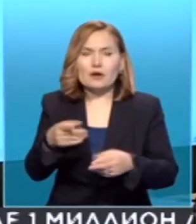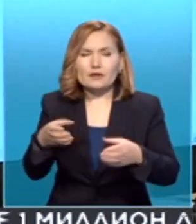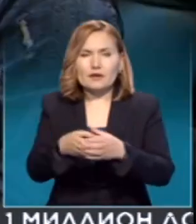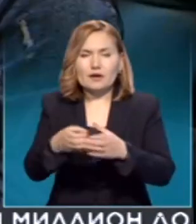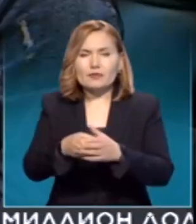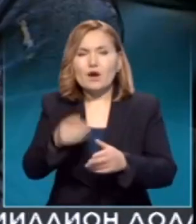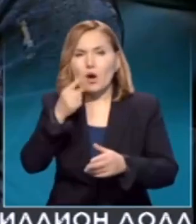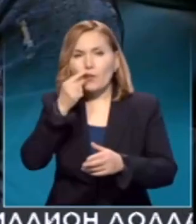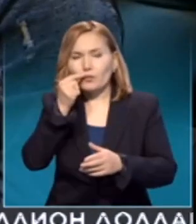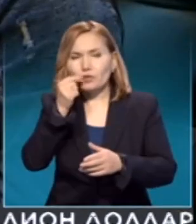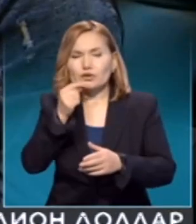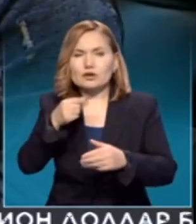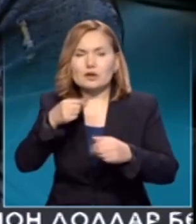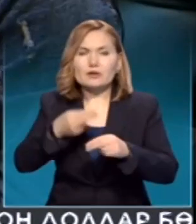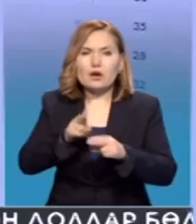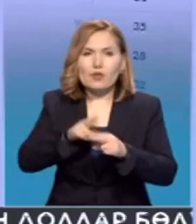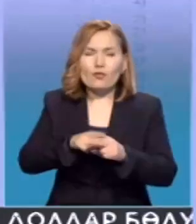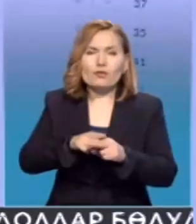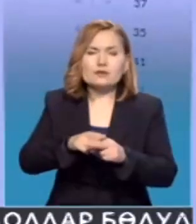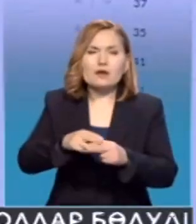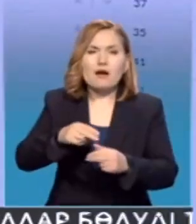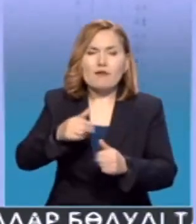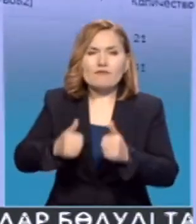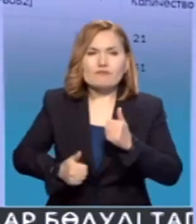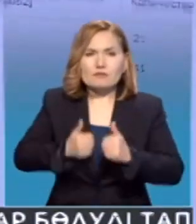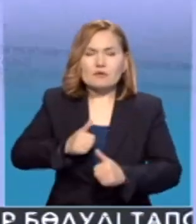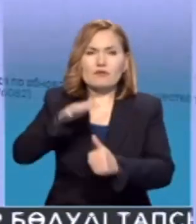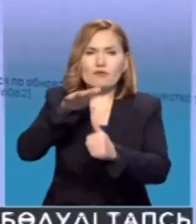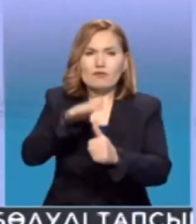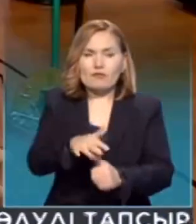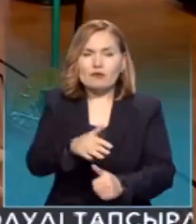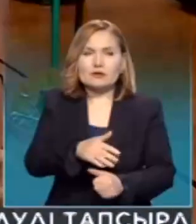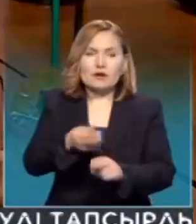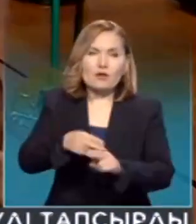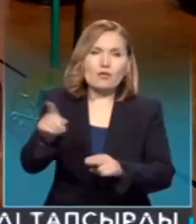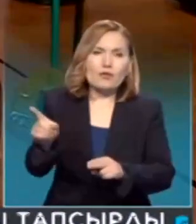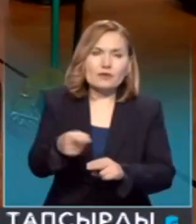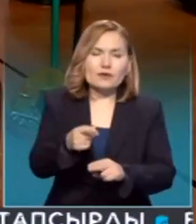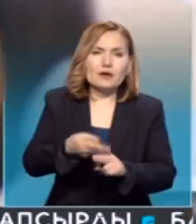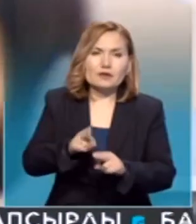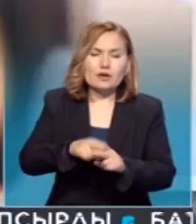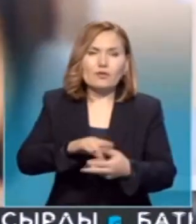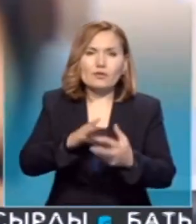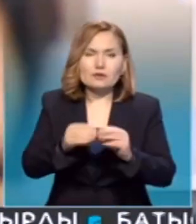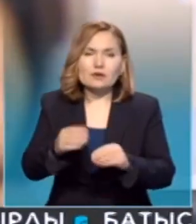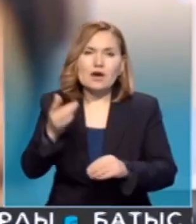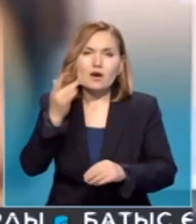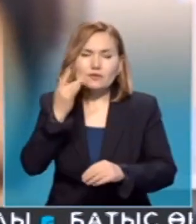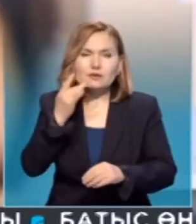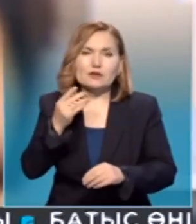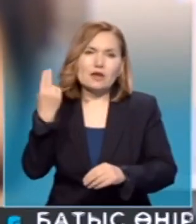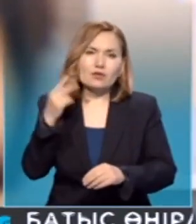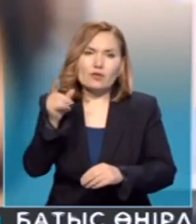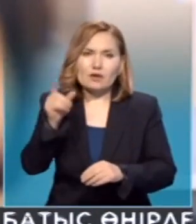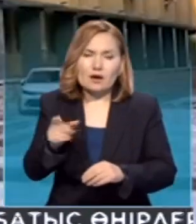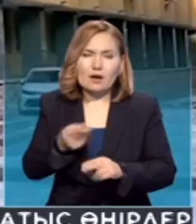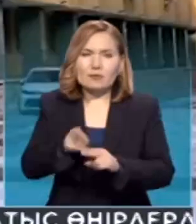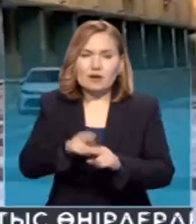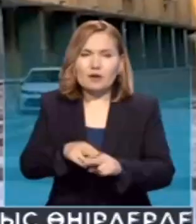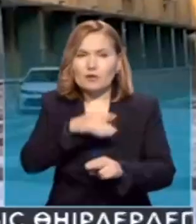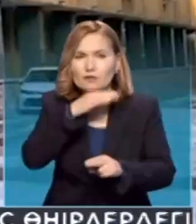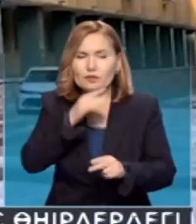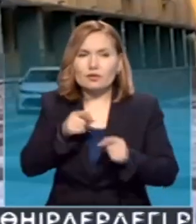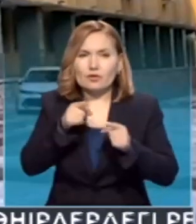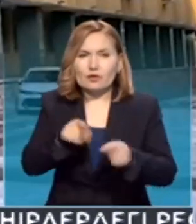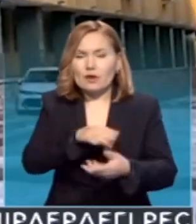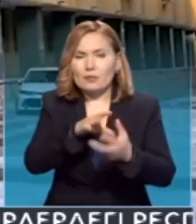намысына тиіп, балағаттап, қысым жасау арқылы берешекті өндірмек ойда. Коллекторларға талап күшейтілсе де, клиенттермен осылай сөйлесетіндер азаймай тұр.